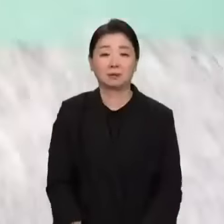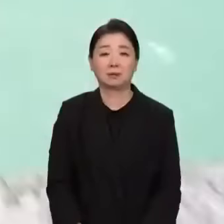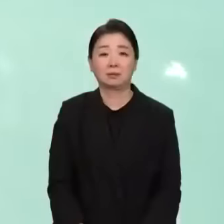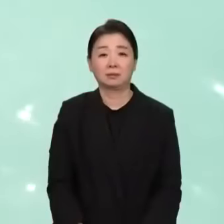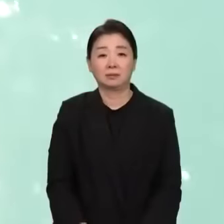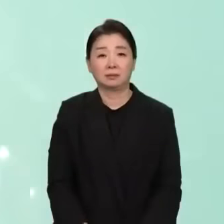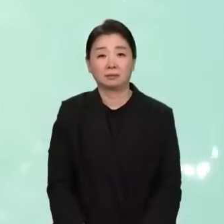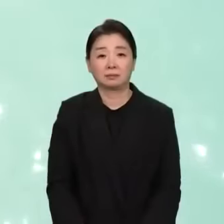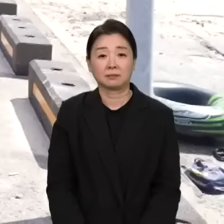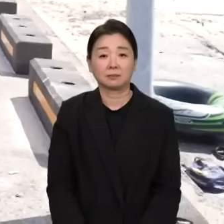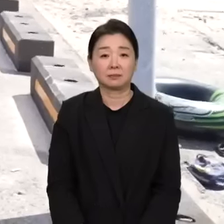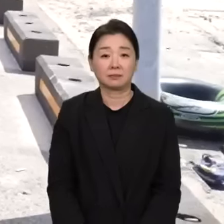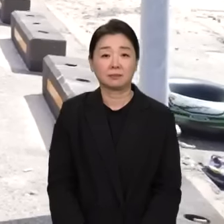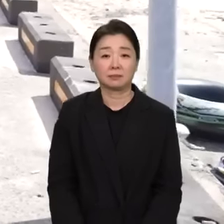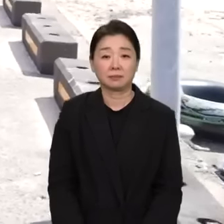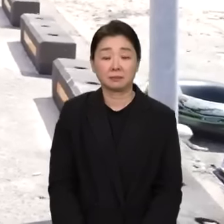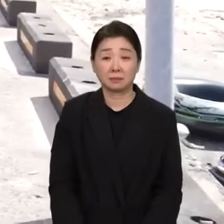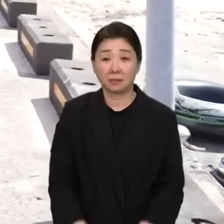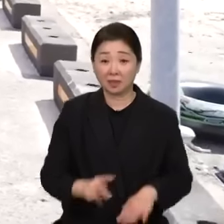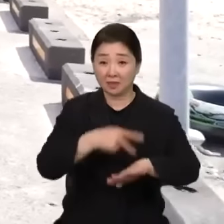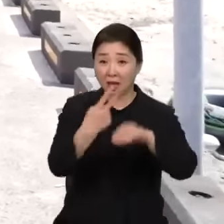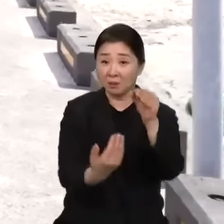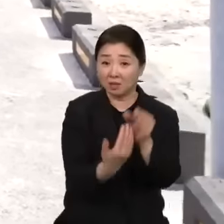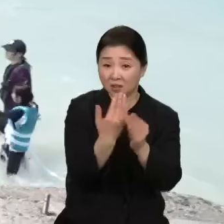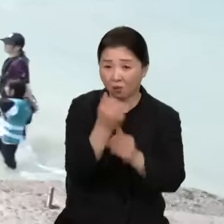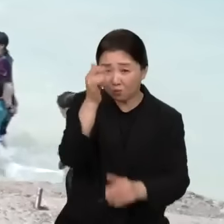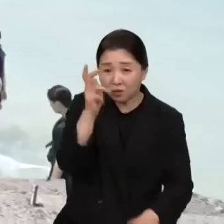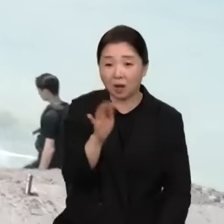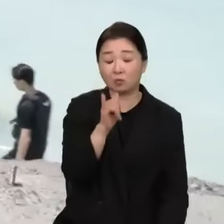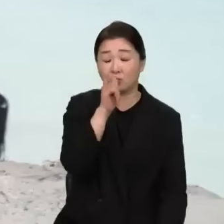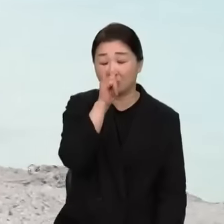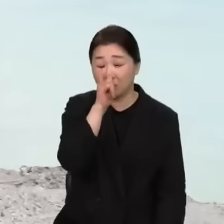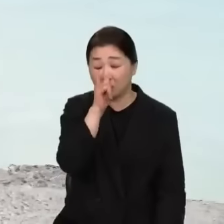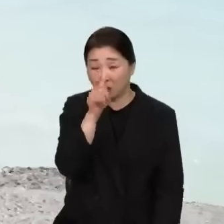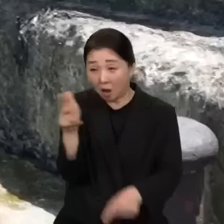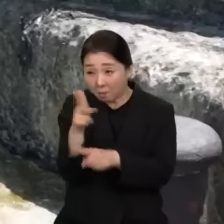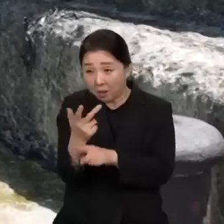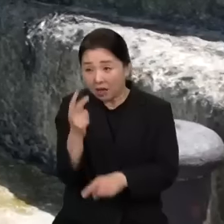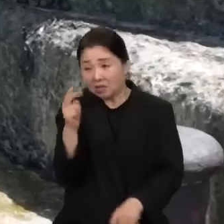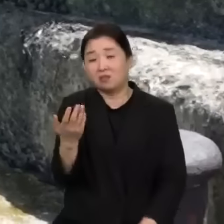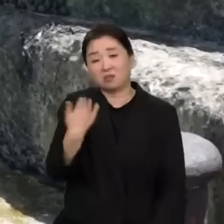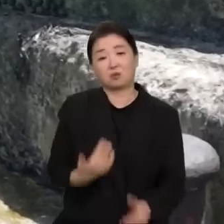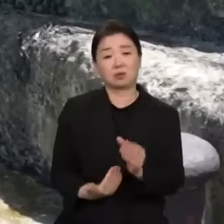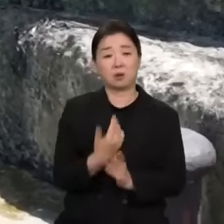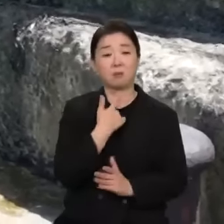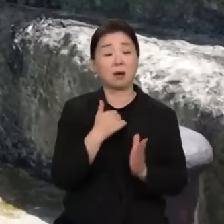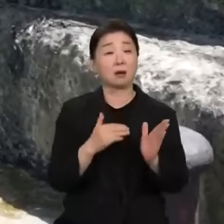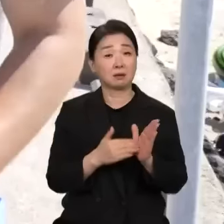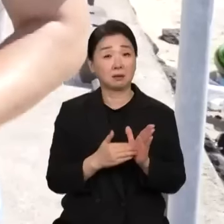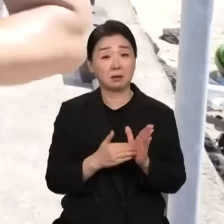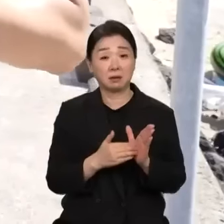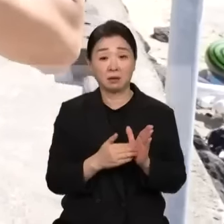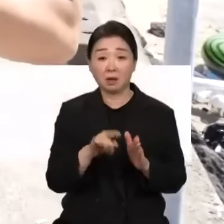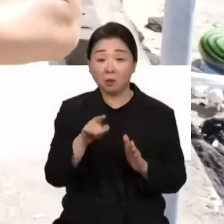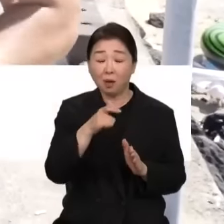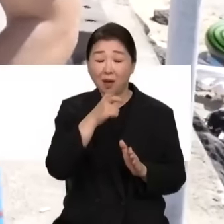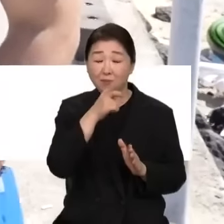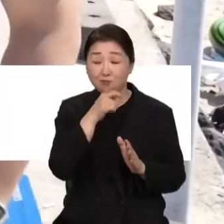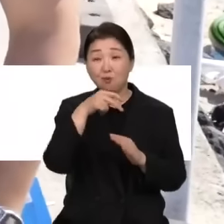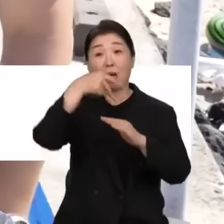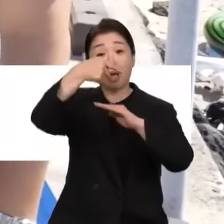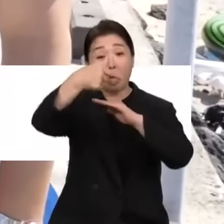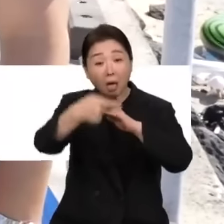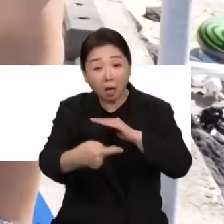달라집니다. 다이빙 사고가 잦은 이곳, 취재 이틀 전에도 사고가 났습니다. 그분은 이제 물에